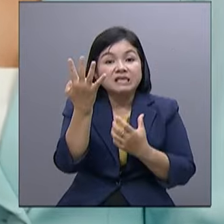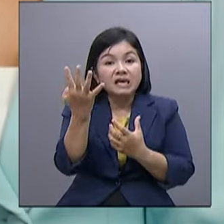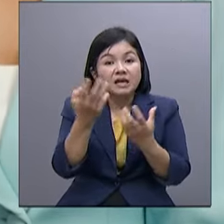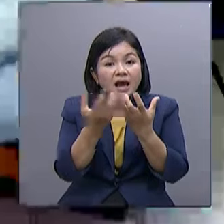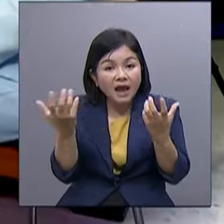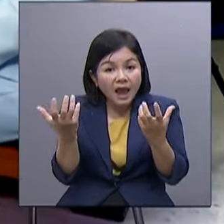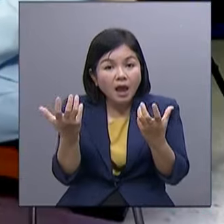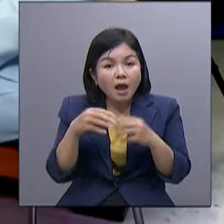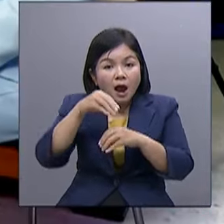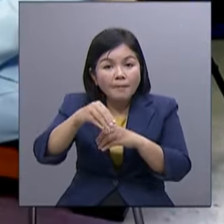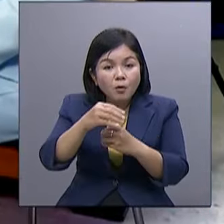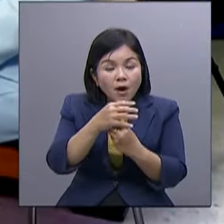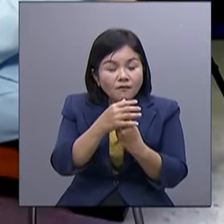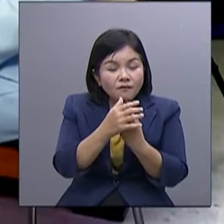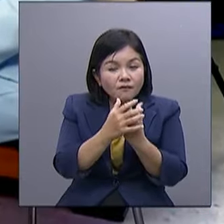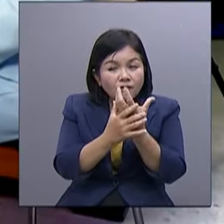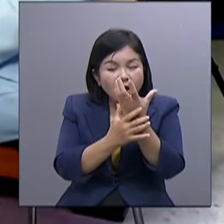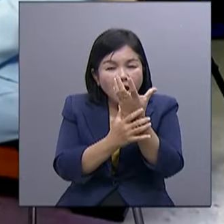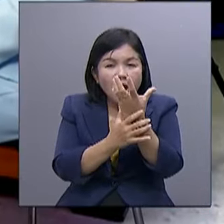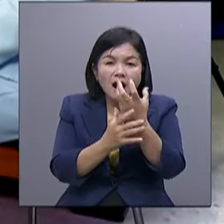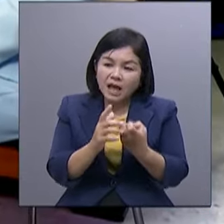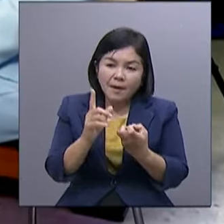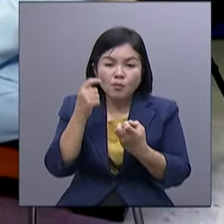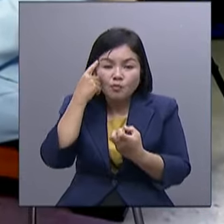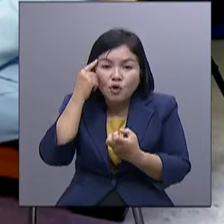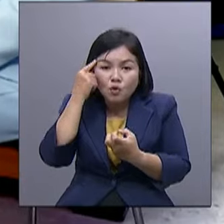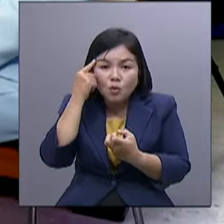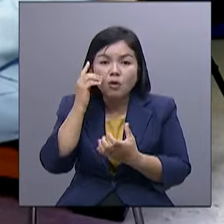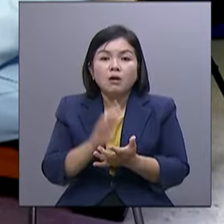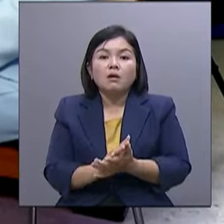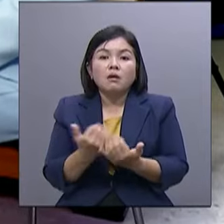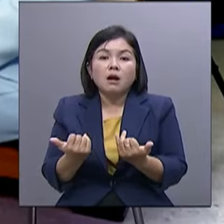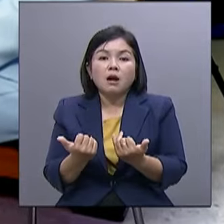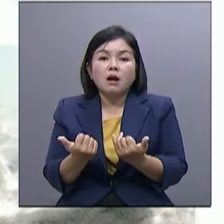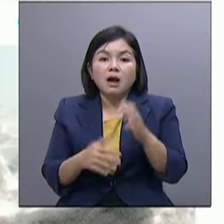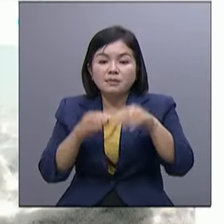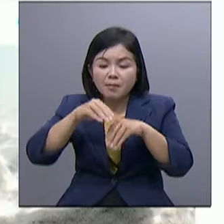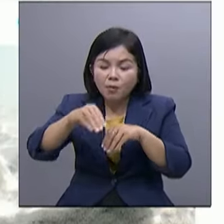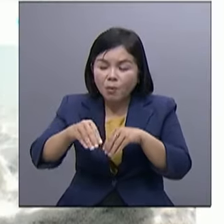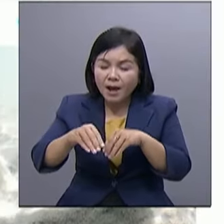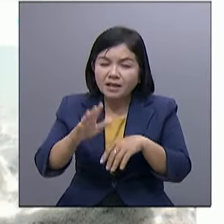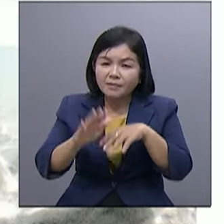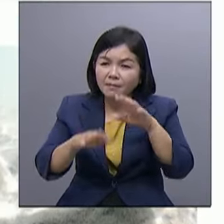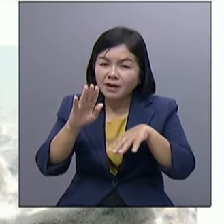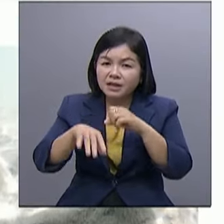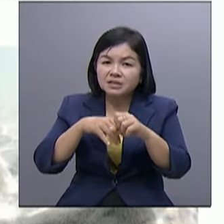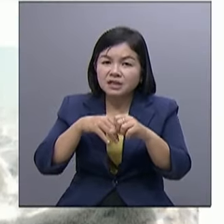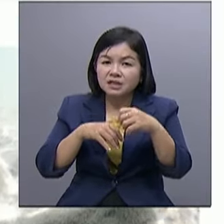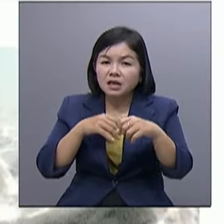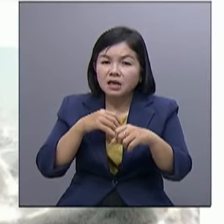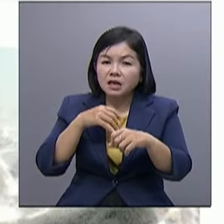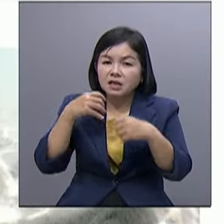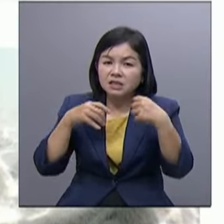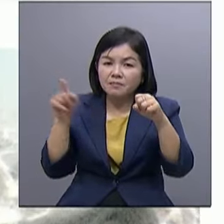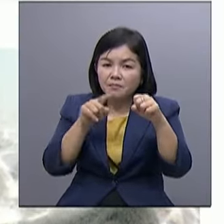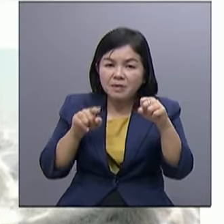รอดอาจจะต่ำนะฮะซึ่งอัตรารอดการปลูกหญ้าทะเลต่ำอยู่แล้วต่ำกว่า 10%อยู่แล้วไม่ว่าใครทำก็ตามอ่าแต่อย่าลืมว่า 1ต้นมันก็เจ